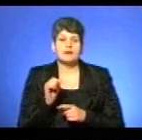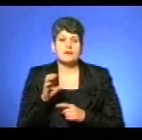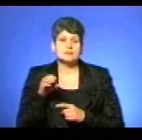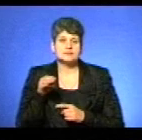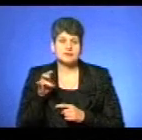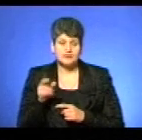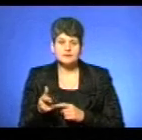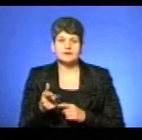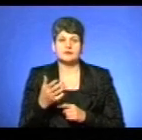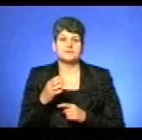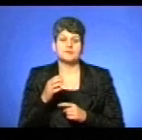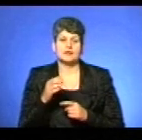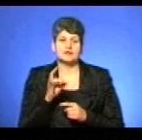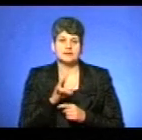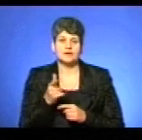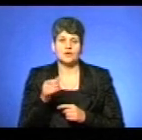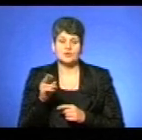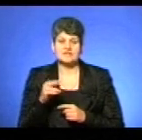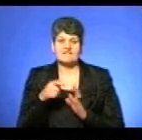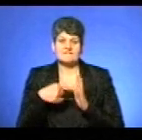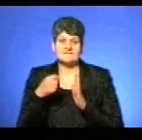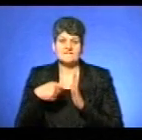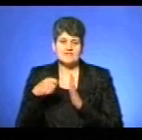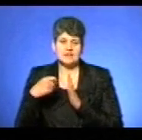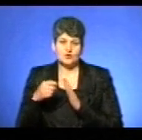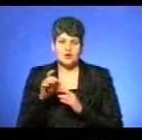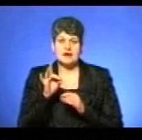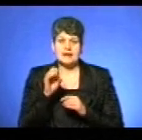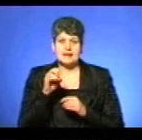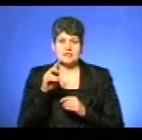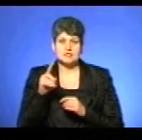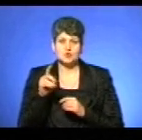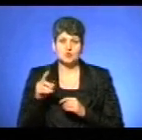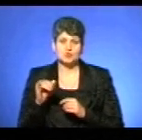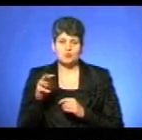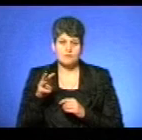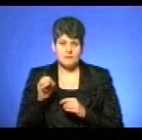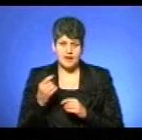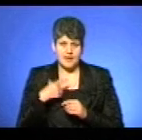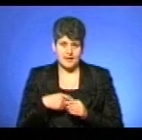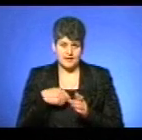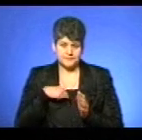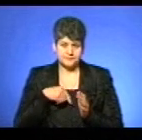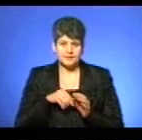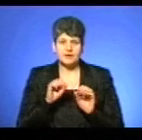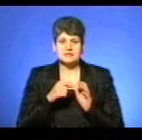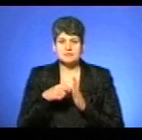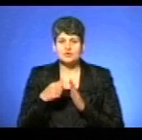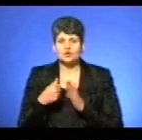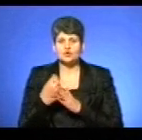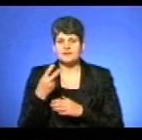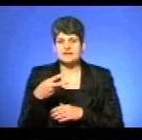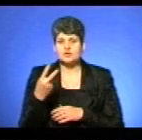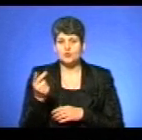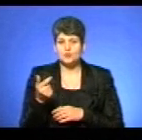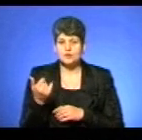кіноформу «Кінохвиля» Наталі Гоци, відеорезюме для акторської бази Одеської кіностудії у Тернополі записуватимуть до 22